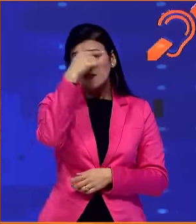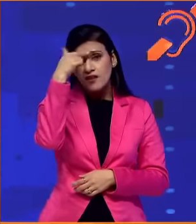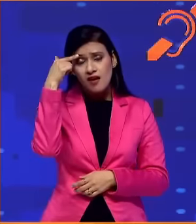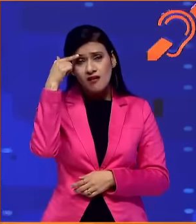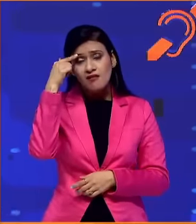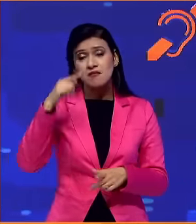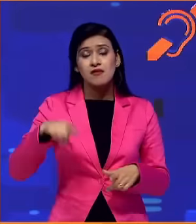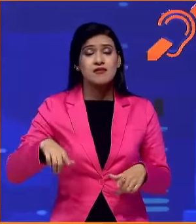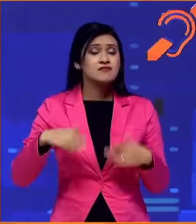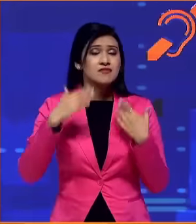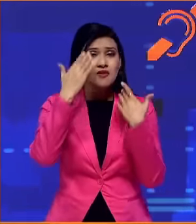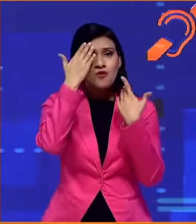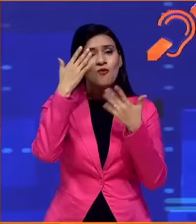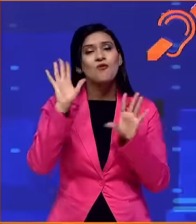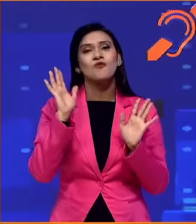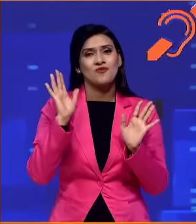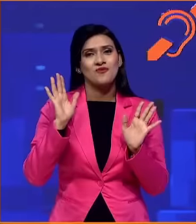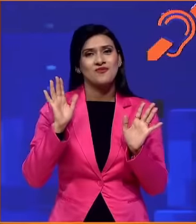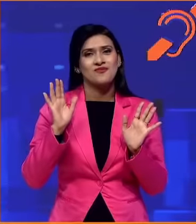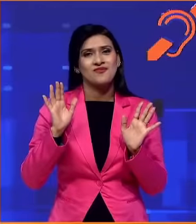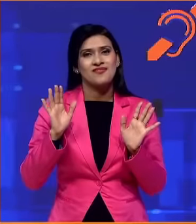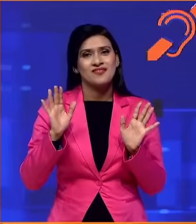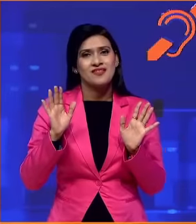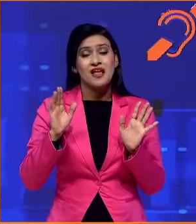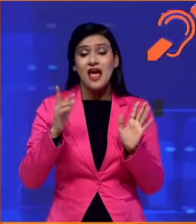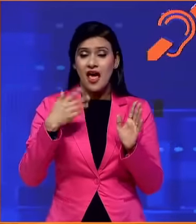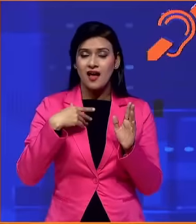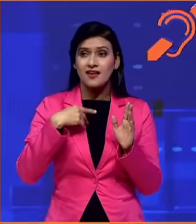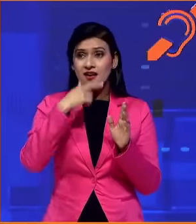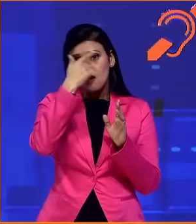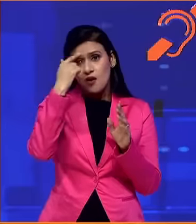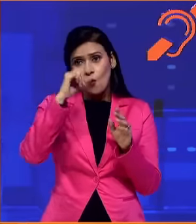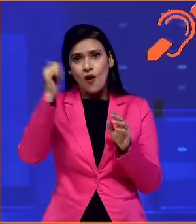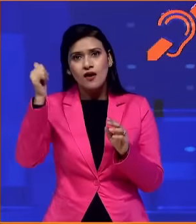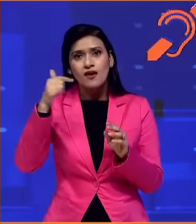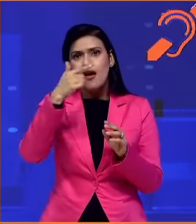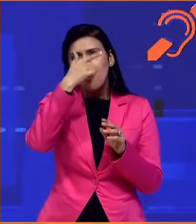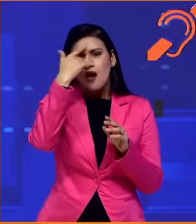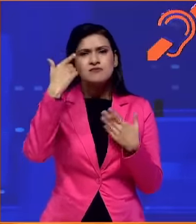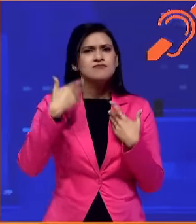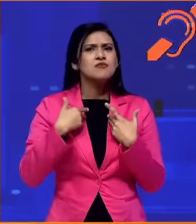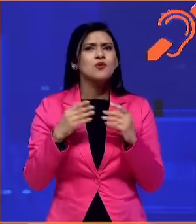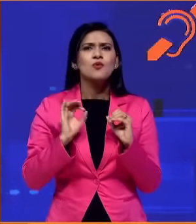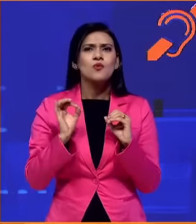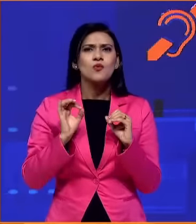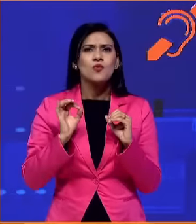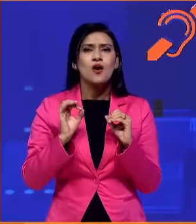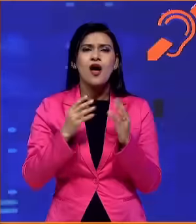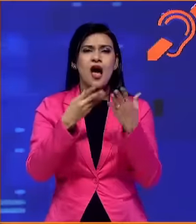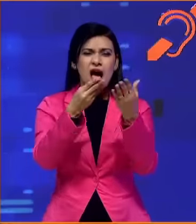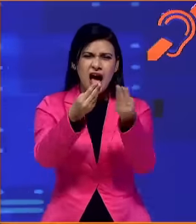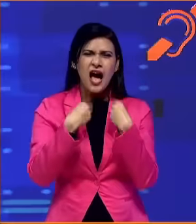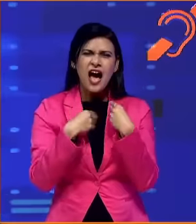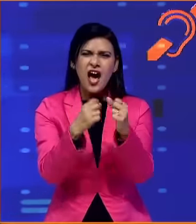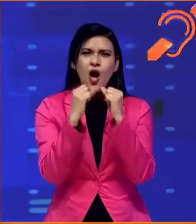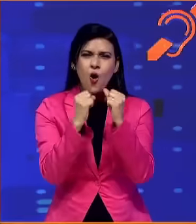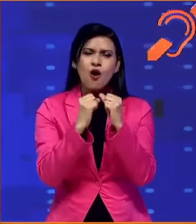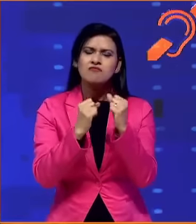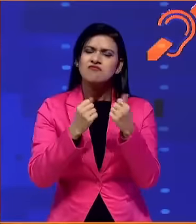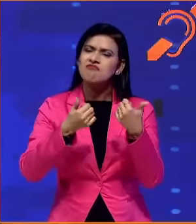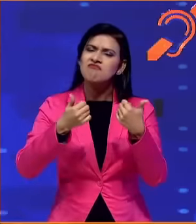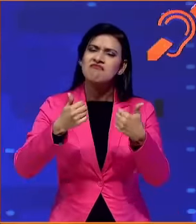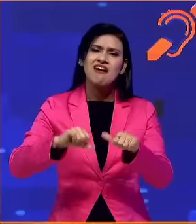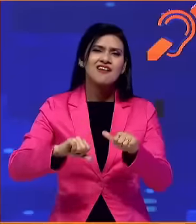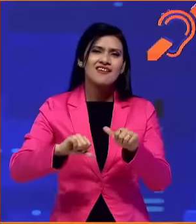दोहराऊंगा: आपकेभाग्यऔरनियतिमेंजोलिखाहैउसेकोईनहींरोकसकता।और जोलिखाहुआनहींहै,वहकोईआपकोनहींदेसकता। और